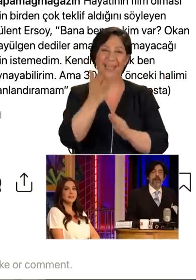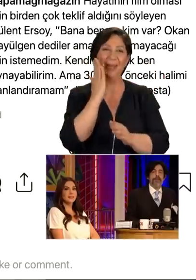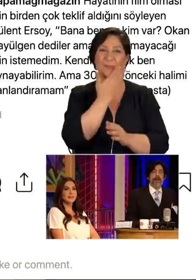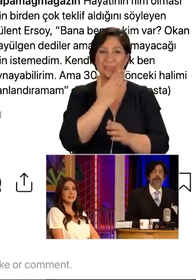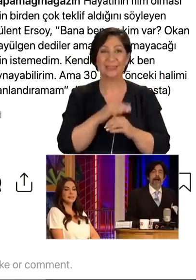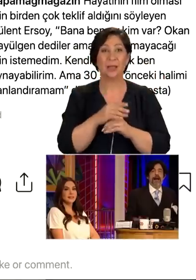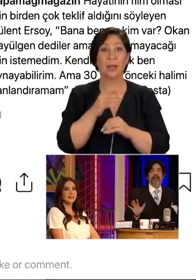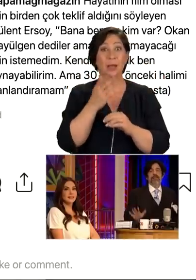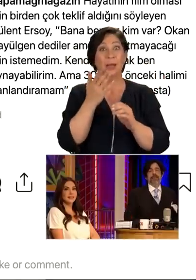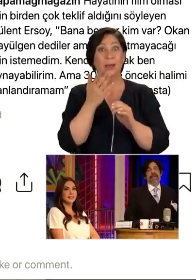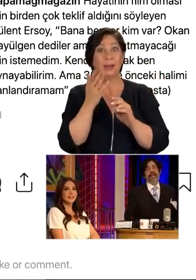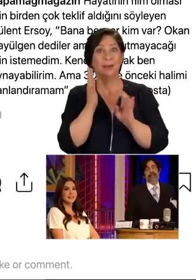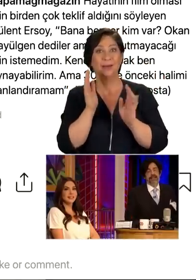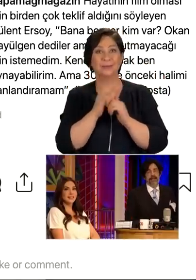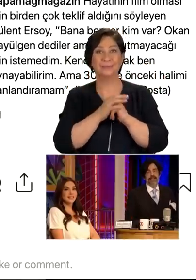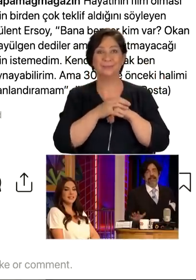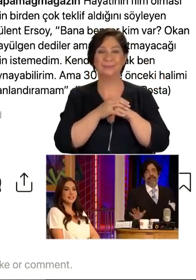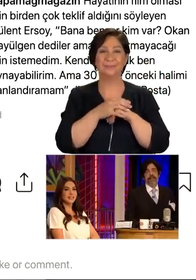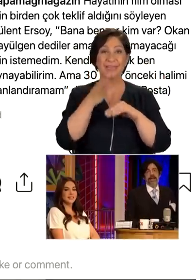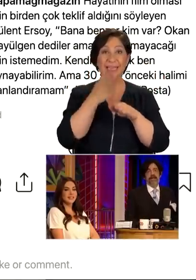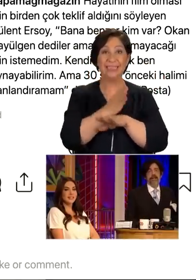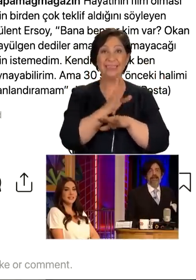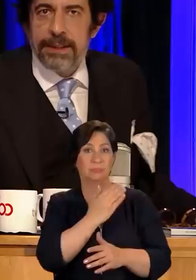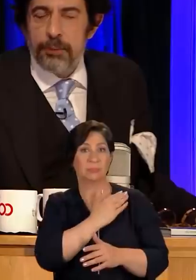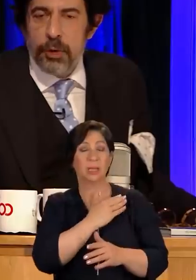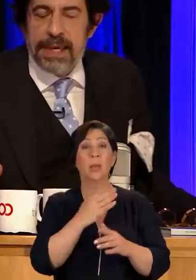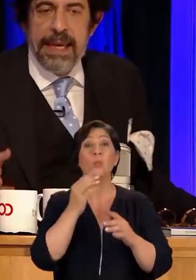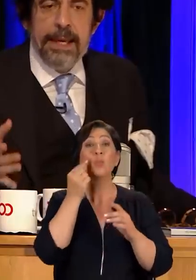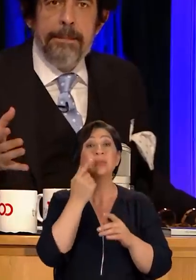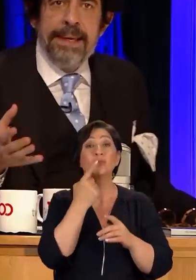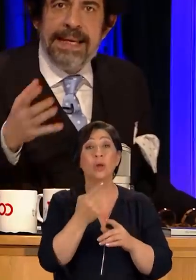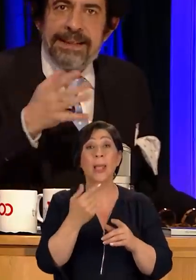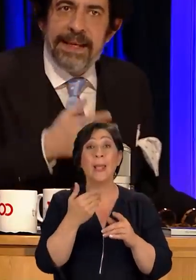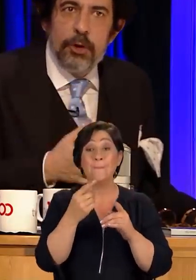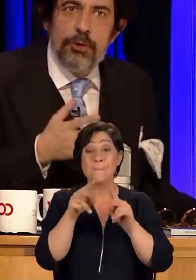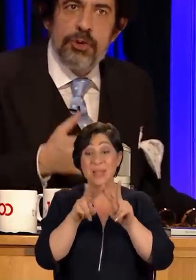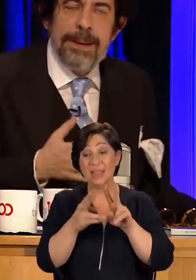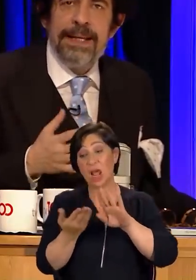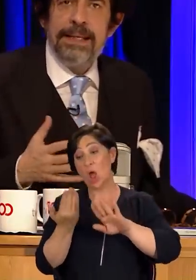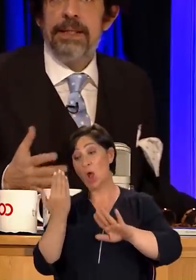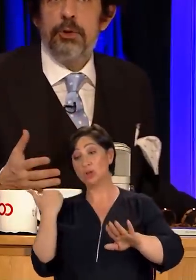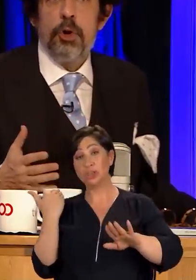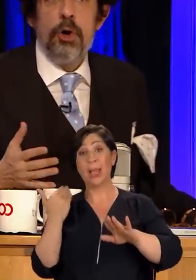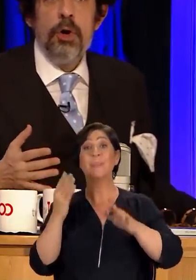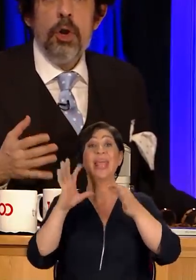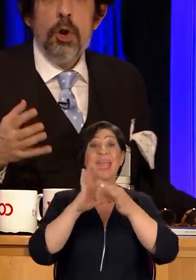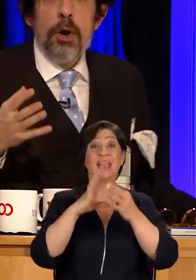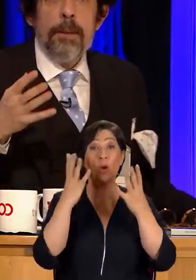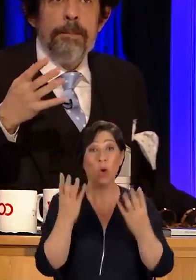Ramazan'ı mükemmel. Ha işte geldik asıl meseleye. Bülent Hanım diyor ki milattan öncemle ilgili